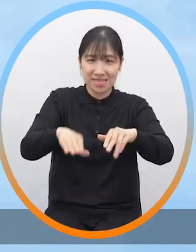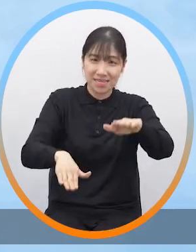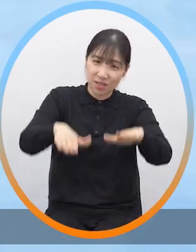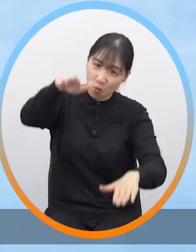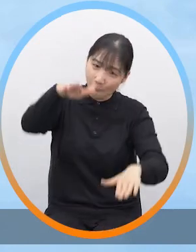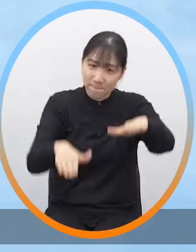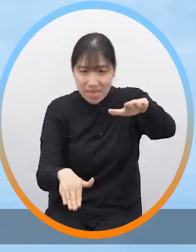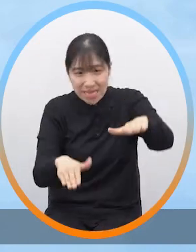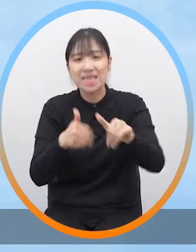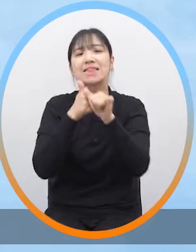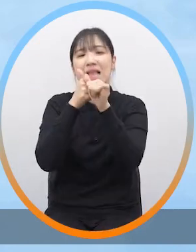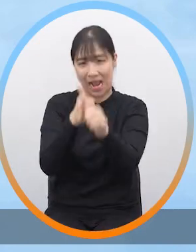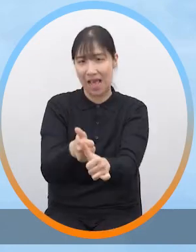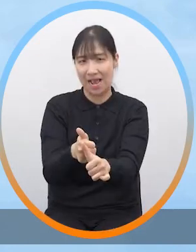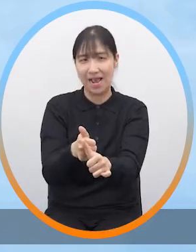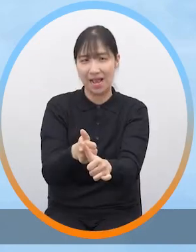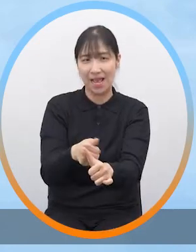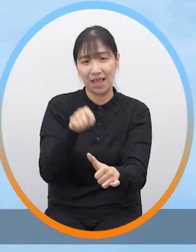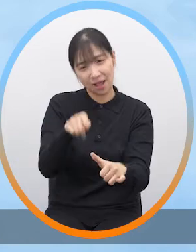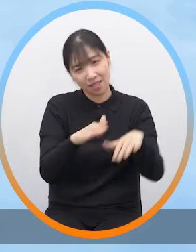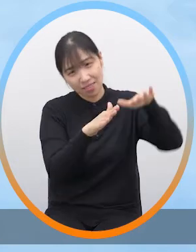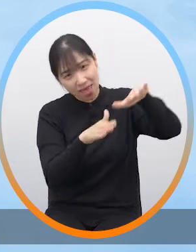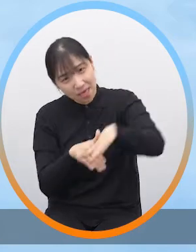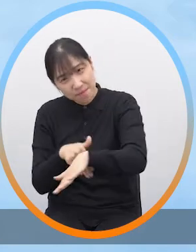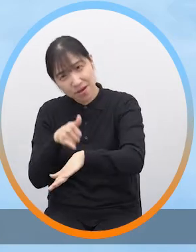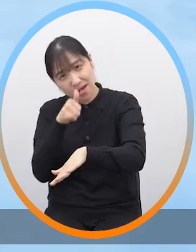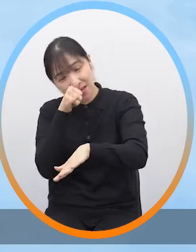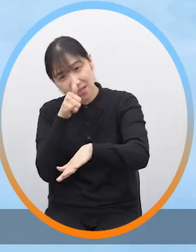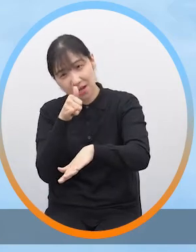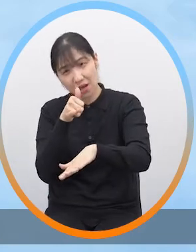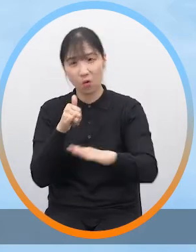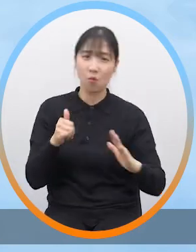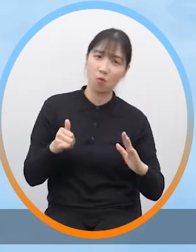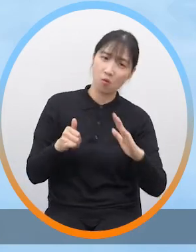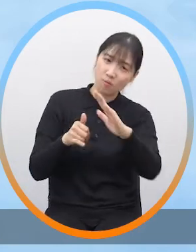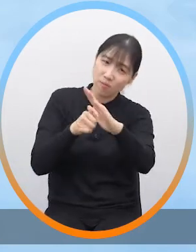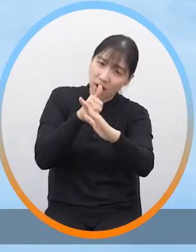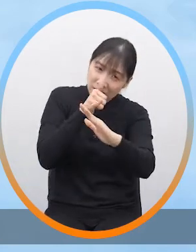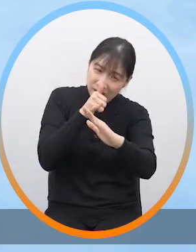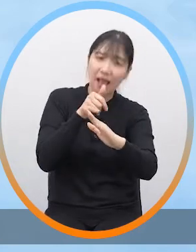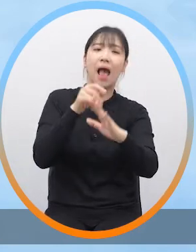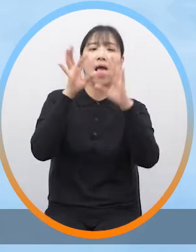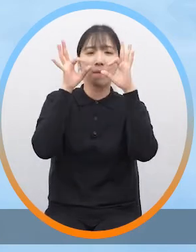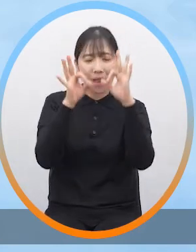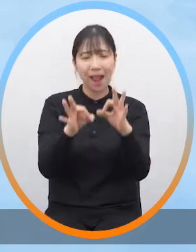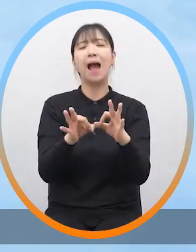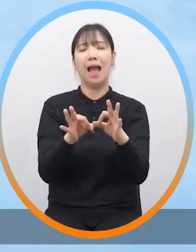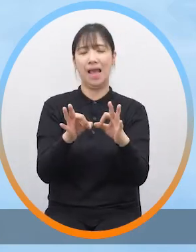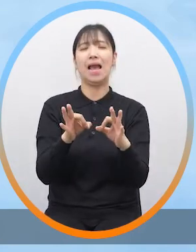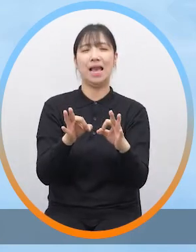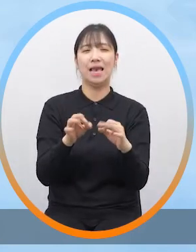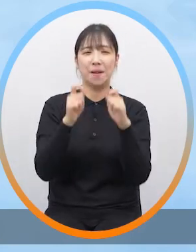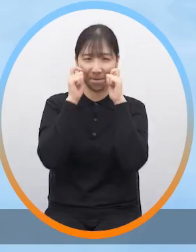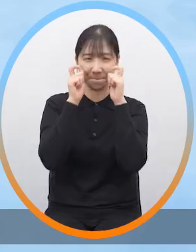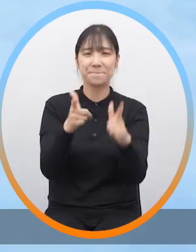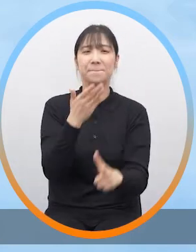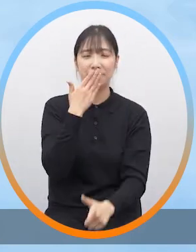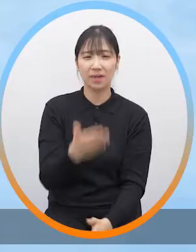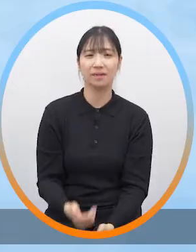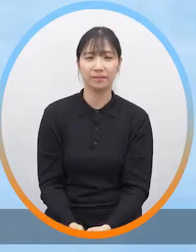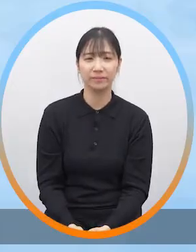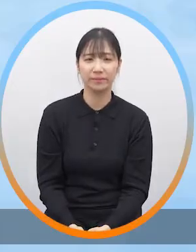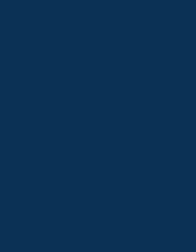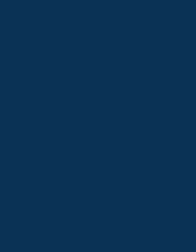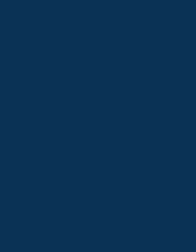경우에는 높이가 어떻게 되는지, 이 건물이 내리막길에 앉혀졌는지 오르막길에 앉혀졌는지를 보시면 바로 그 이해되실 수